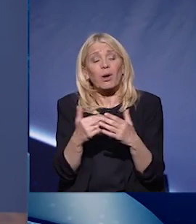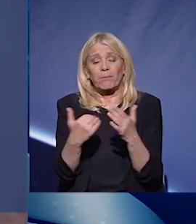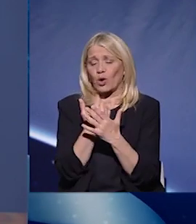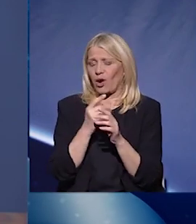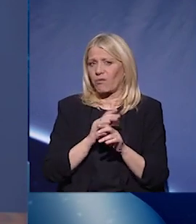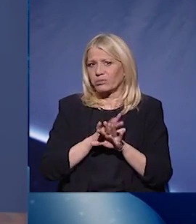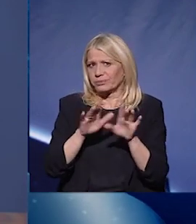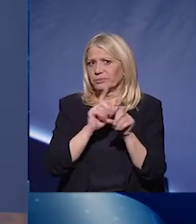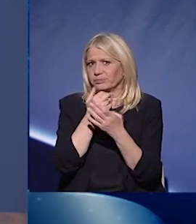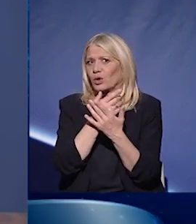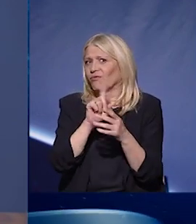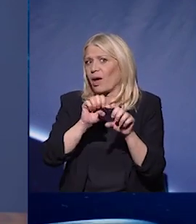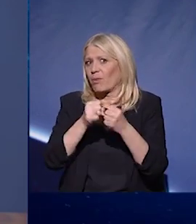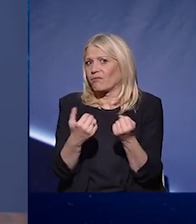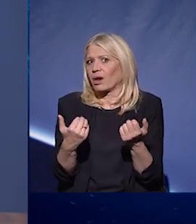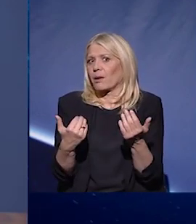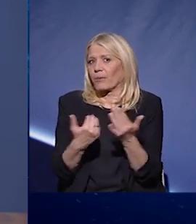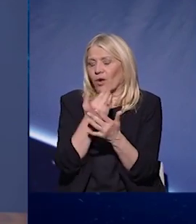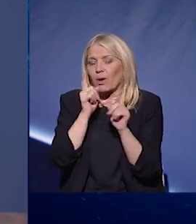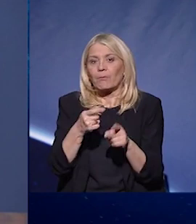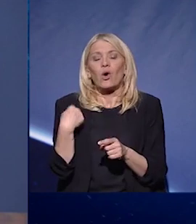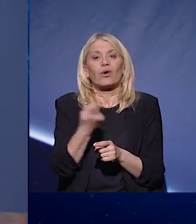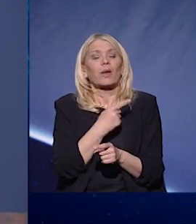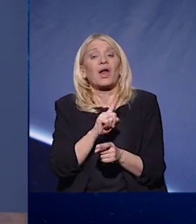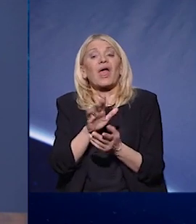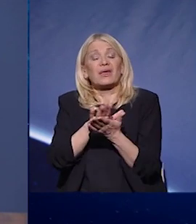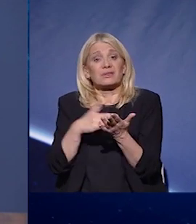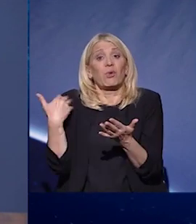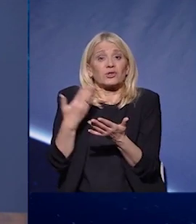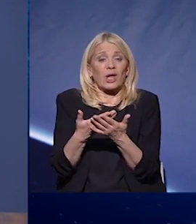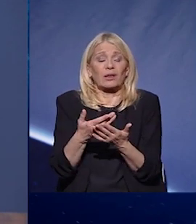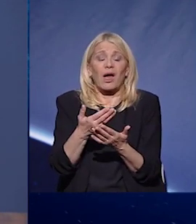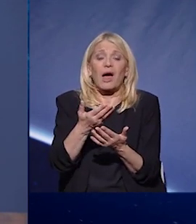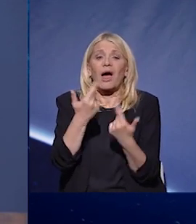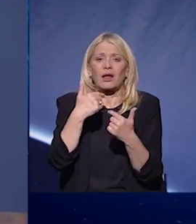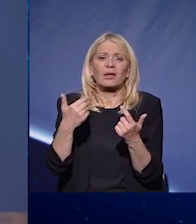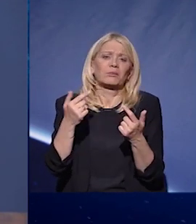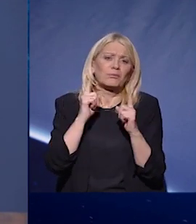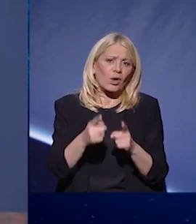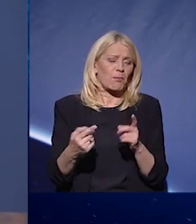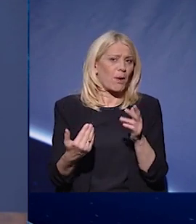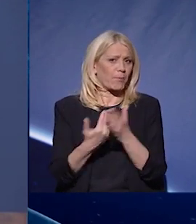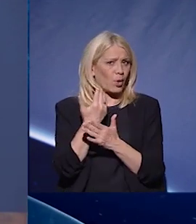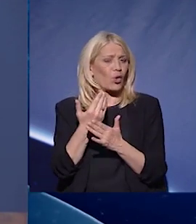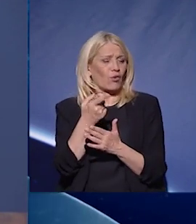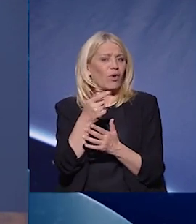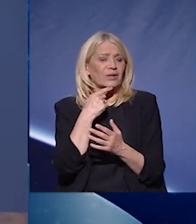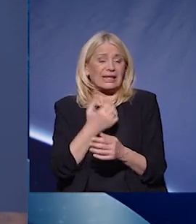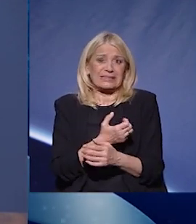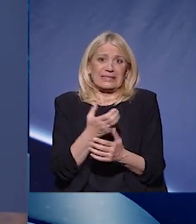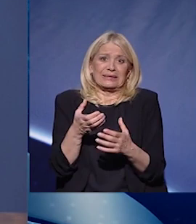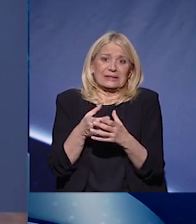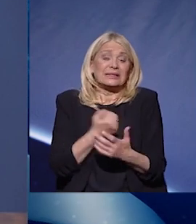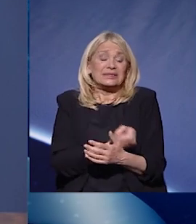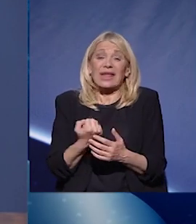to ne pokvarimo, pa da moramo ne iz početka, ali da ponovo moramo da se stegnemo. Tako da je